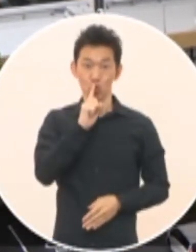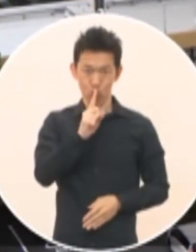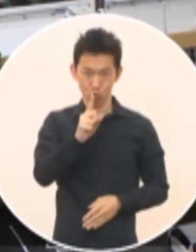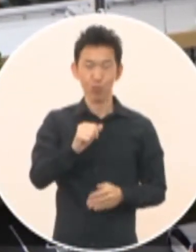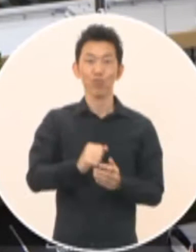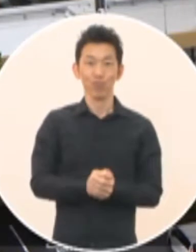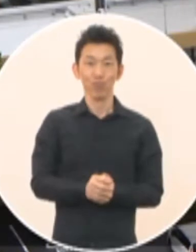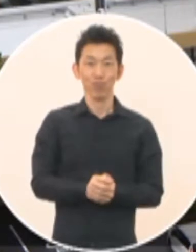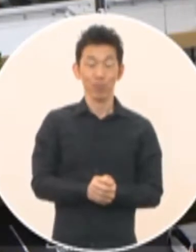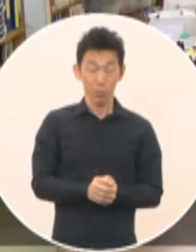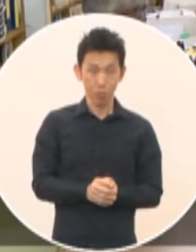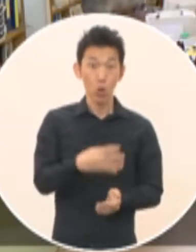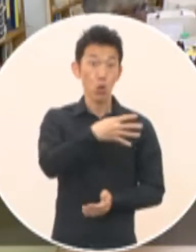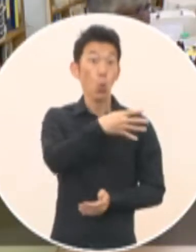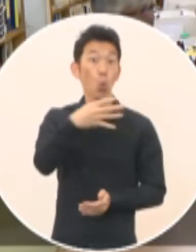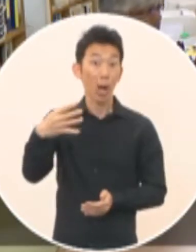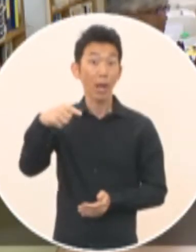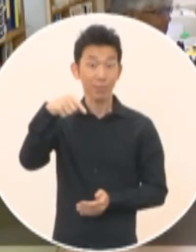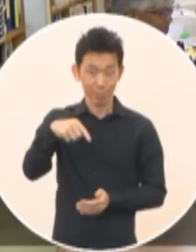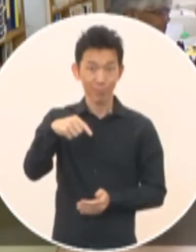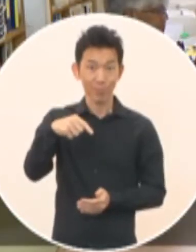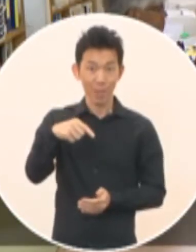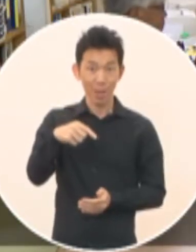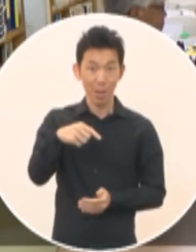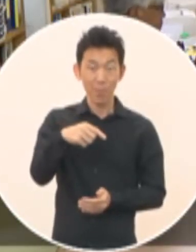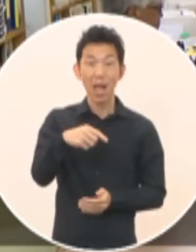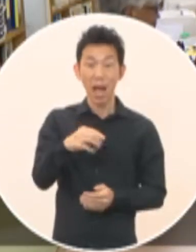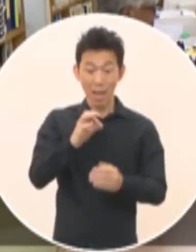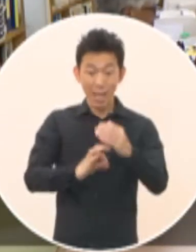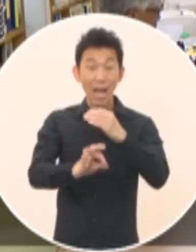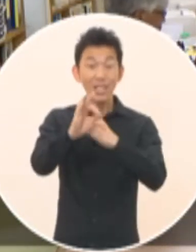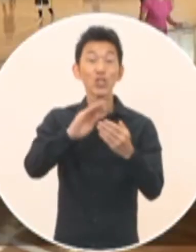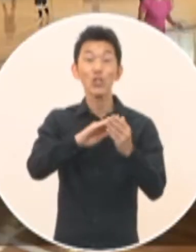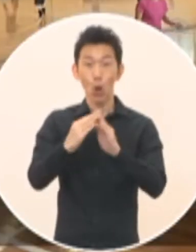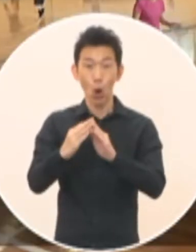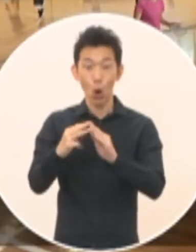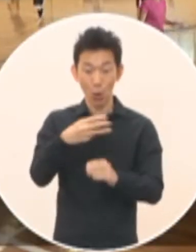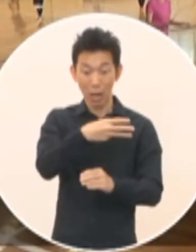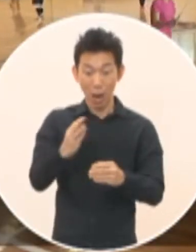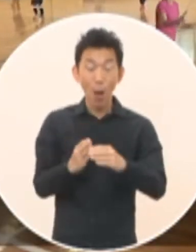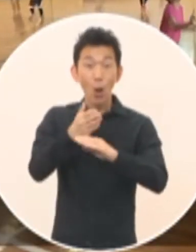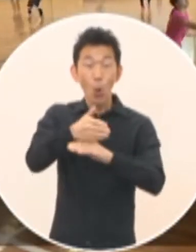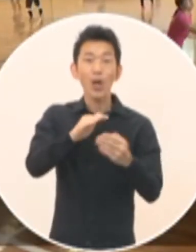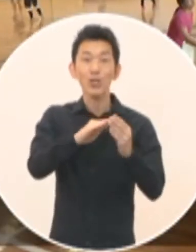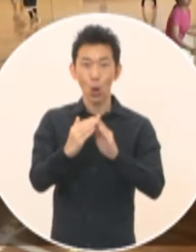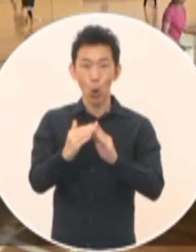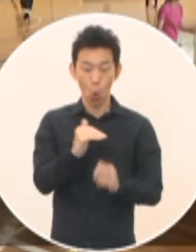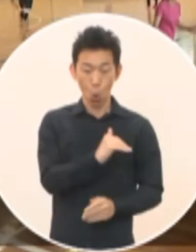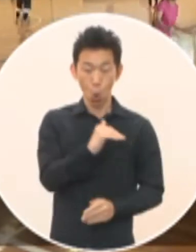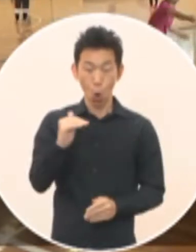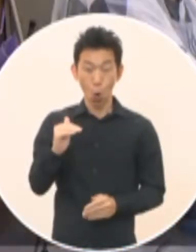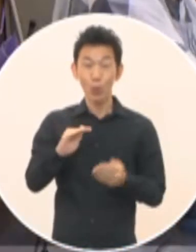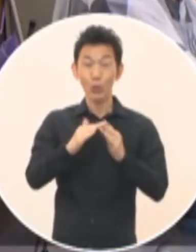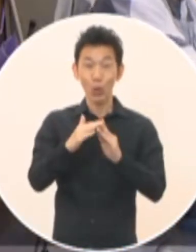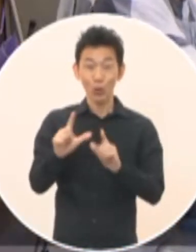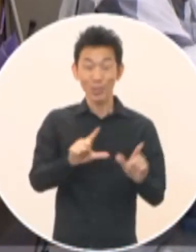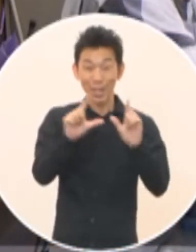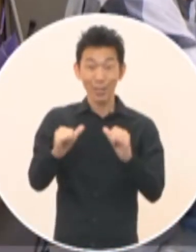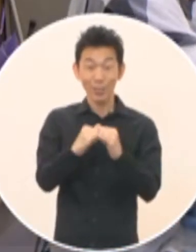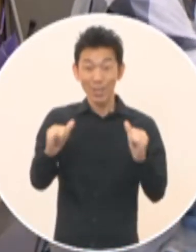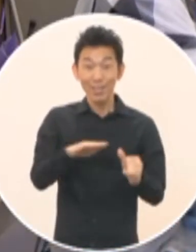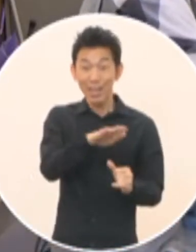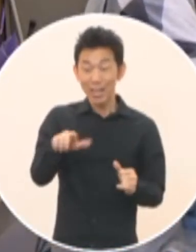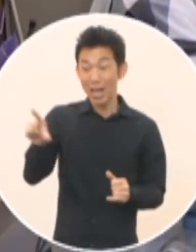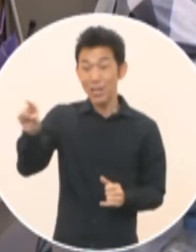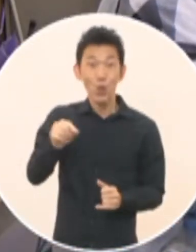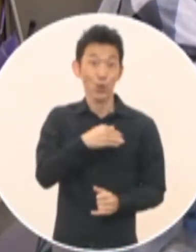四日市市、そして三重郡朝日町、川越町、菰野町に住む人が利用できます。